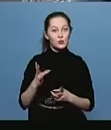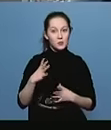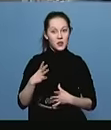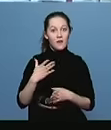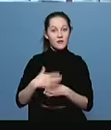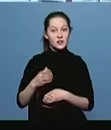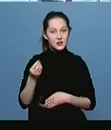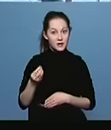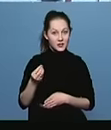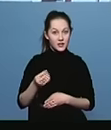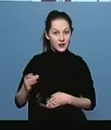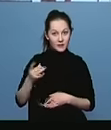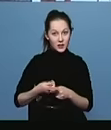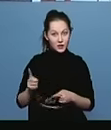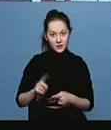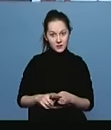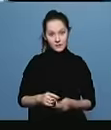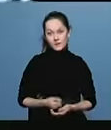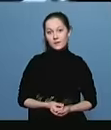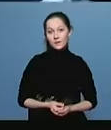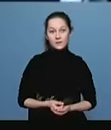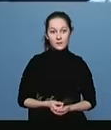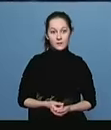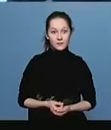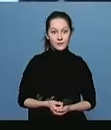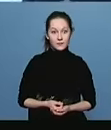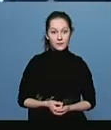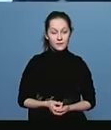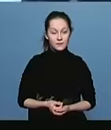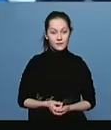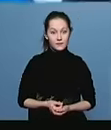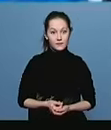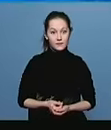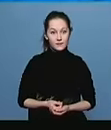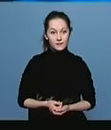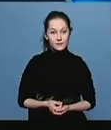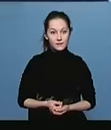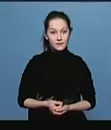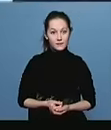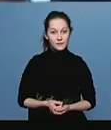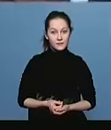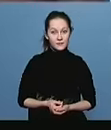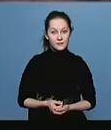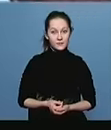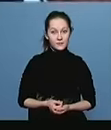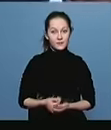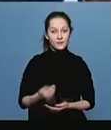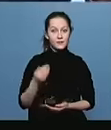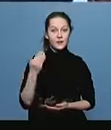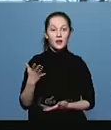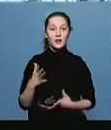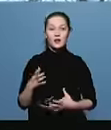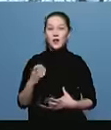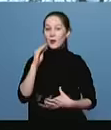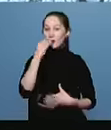нашему району. Yeah. Морозы мореважайцы не испугались,